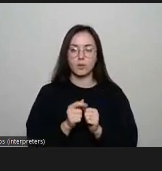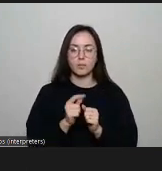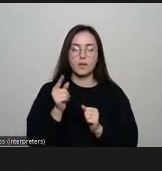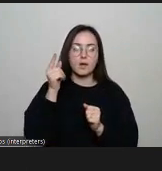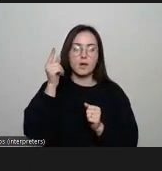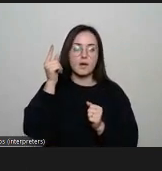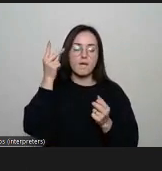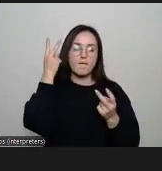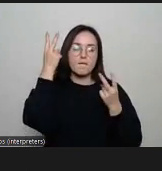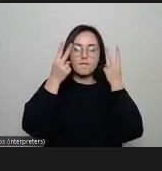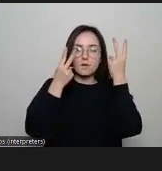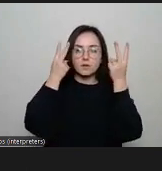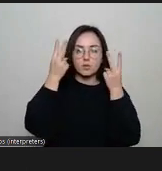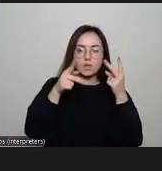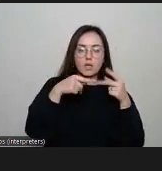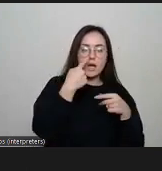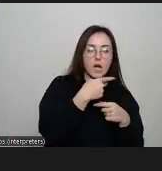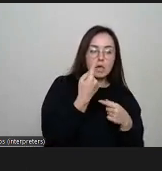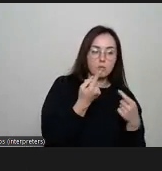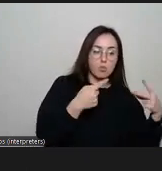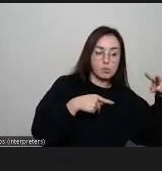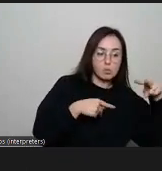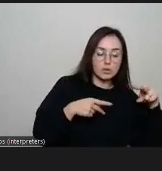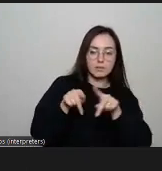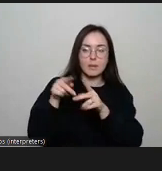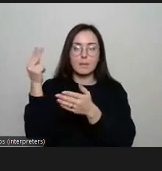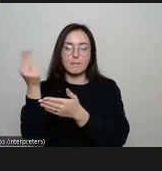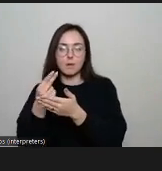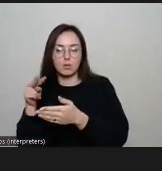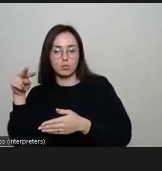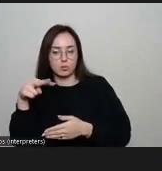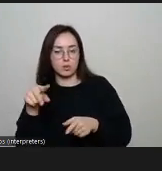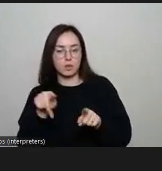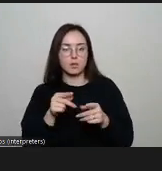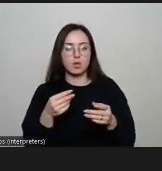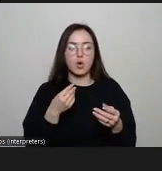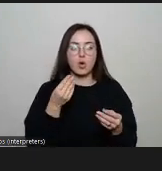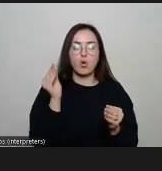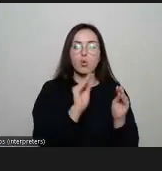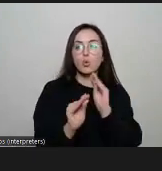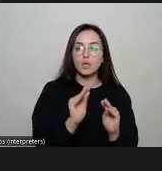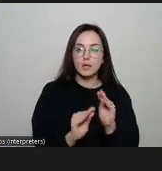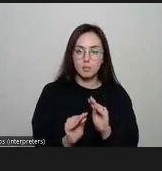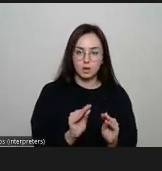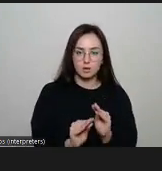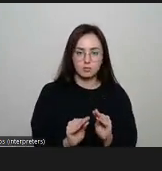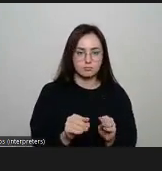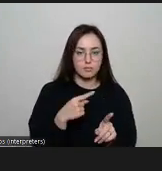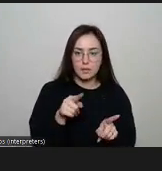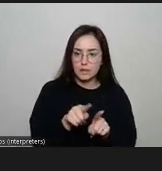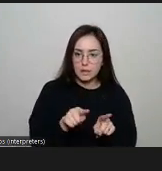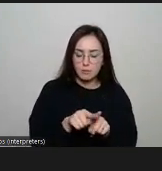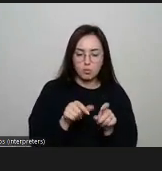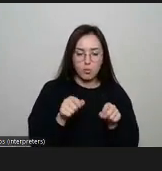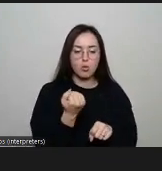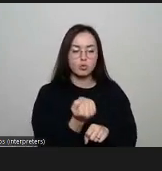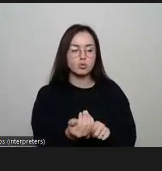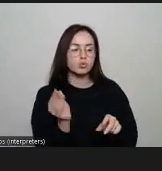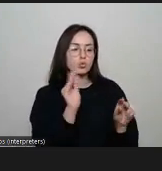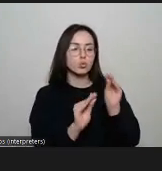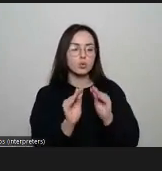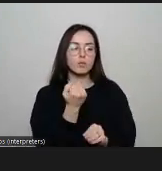vaizduoti, reiškia, iš kalbų pusės ir iš menų pusės, arba kūryba ta pati. Irgi didelis platus konceptas ir ta kūryba suprantama įvairiuose